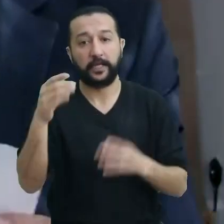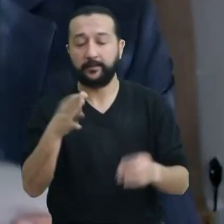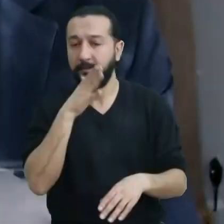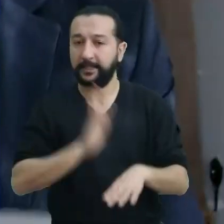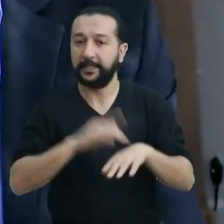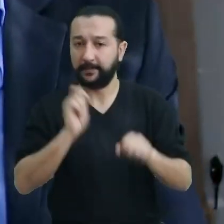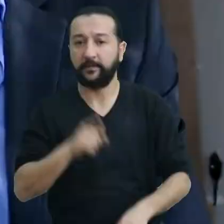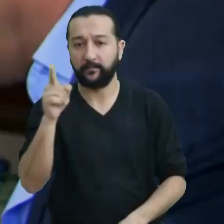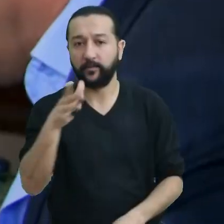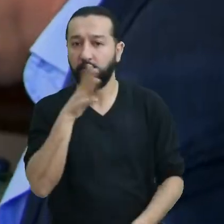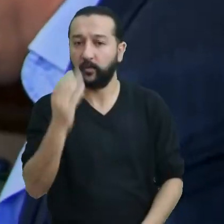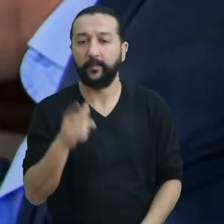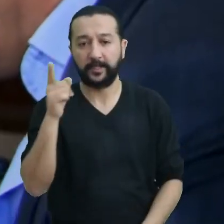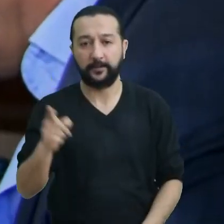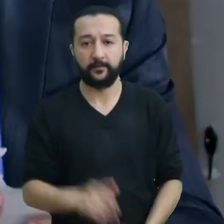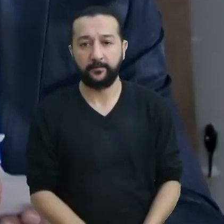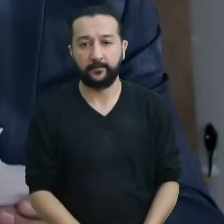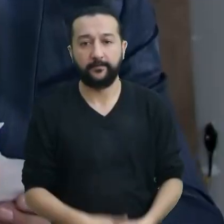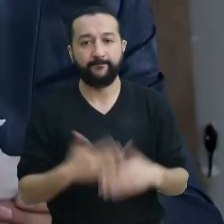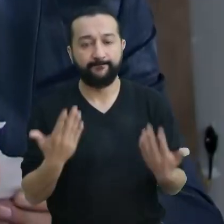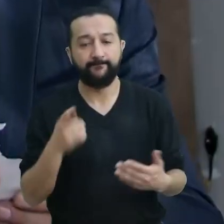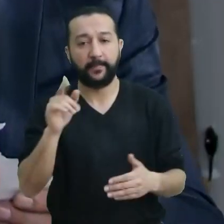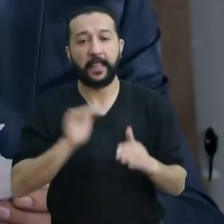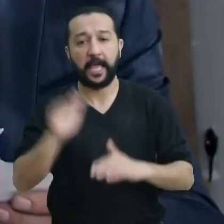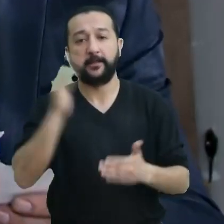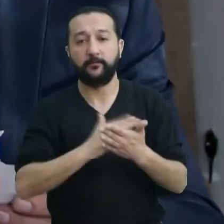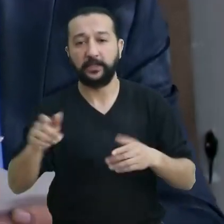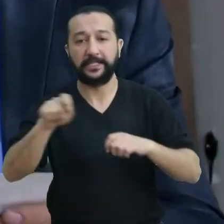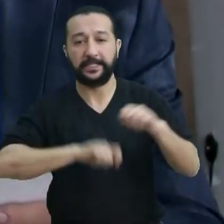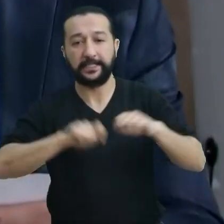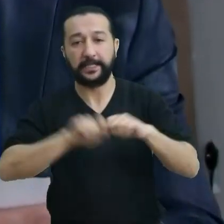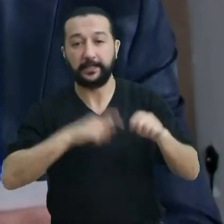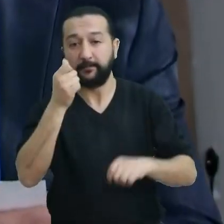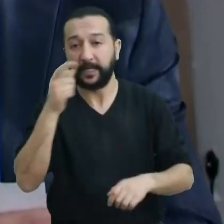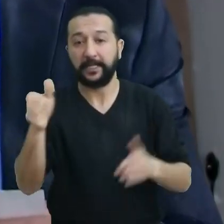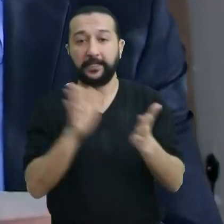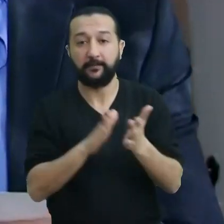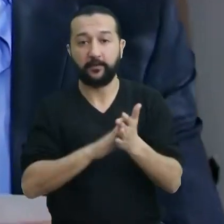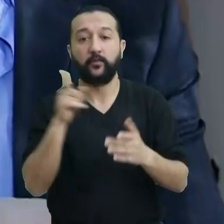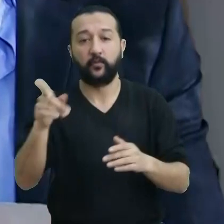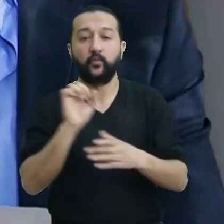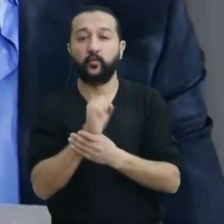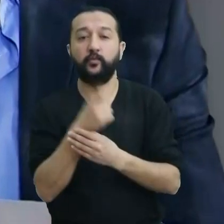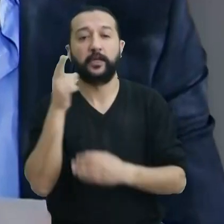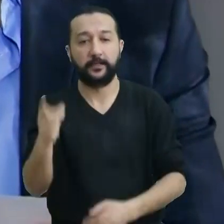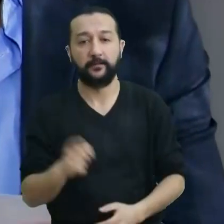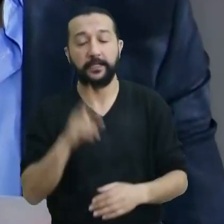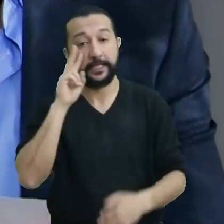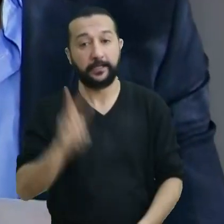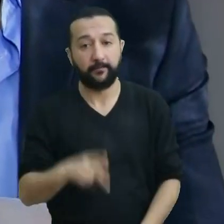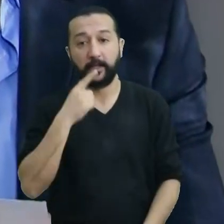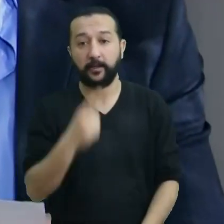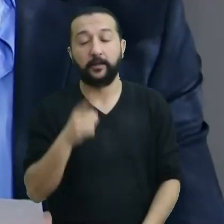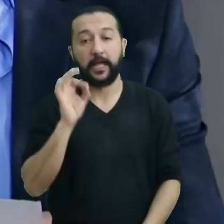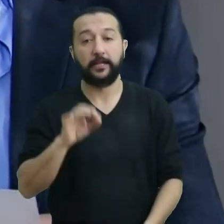Şükrü halledebilir bunu Nurhan. Hayatı boyunca yırtık paraları yapıştırdığı için yapıştırma konusunda uzman. Yemin